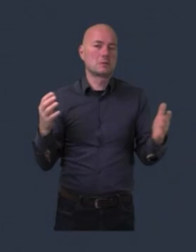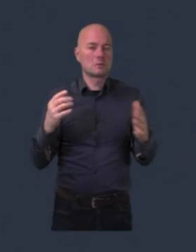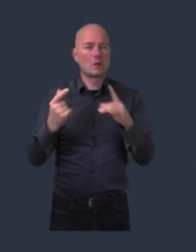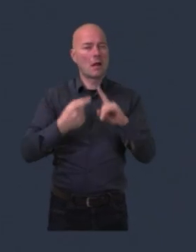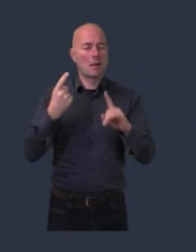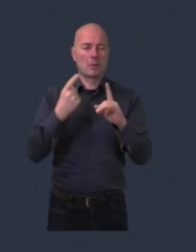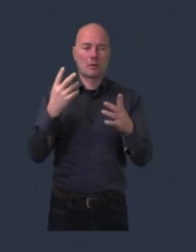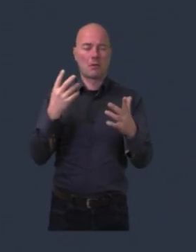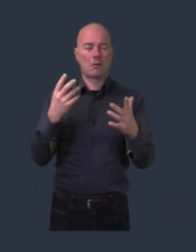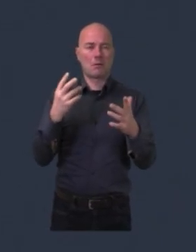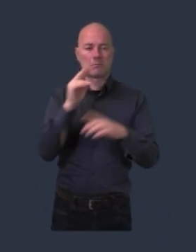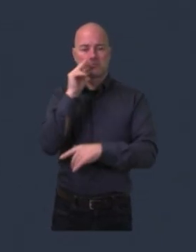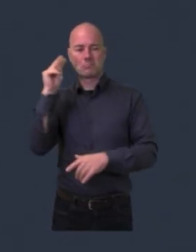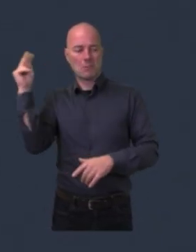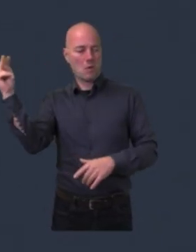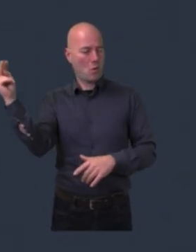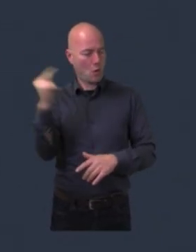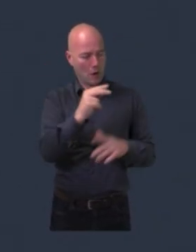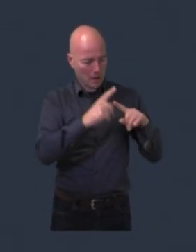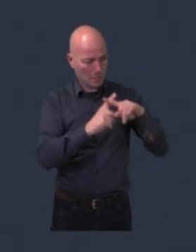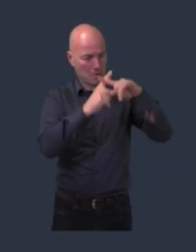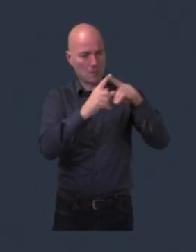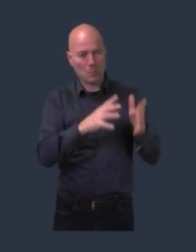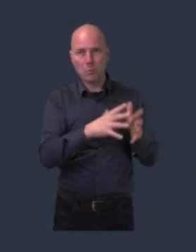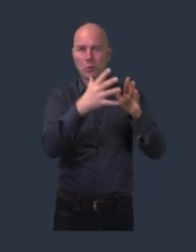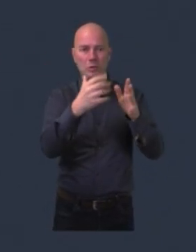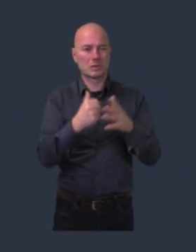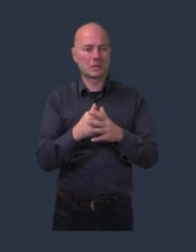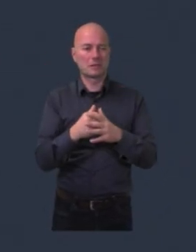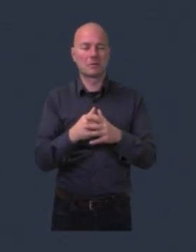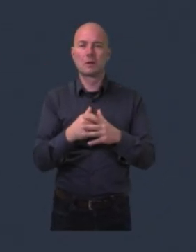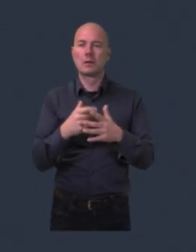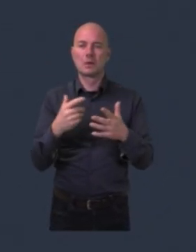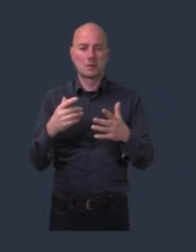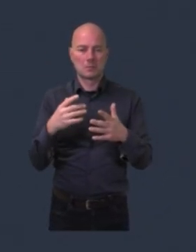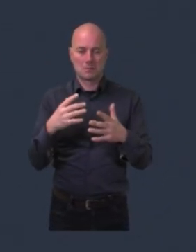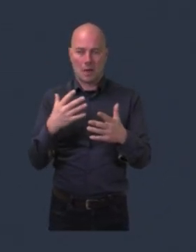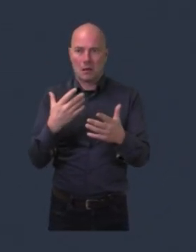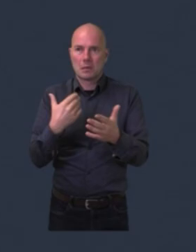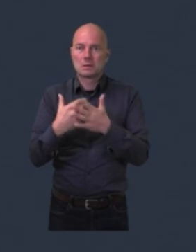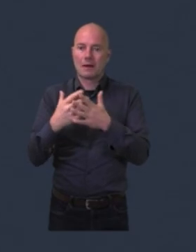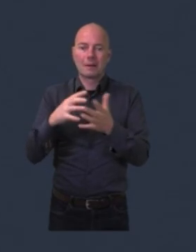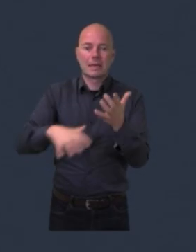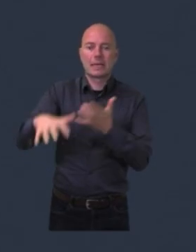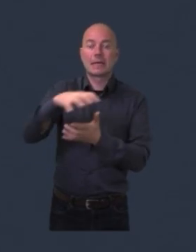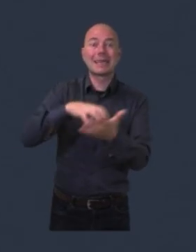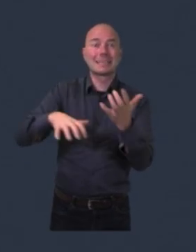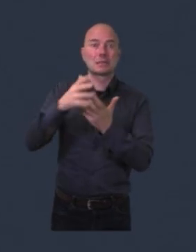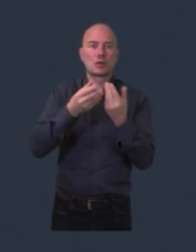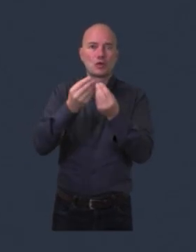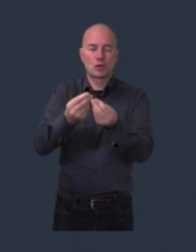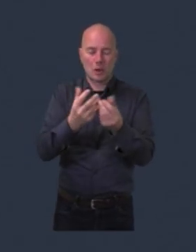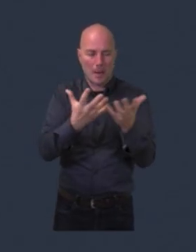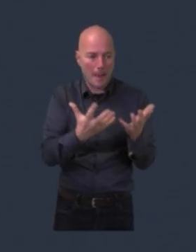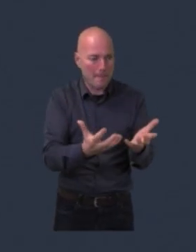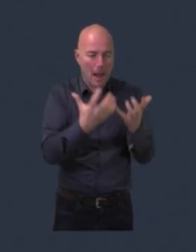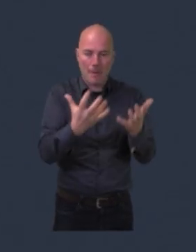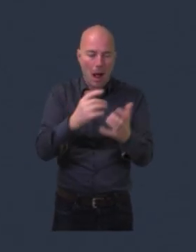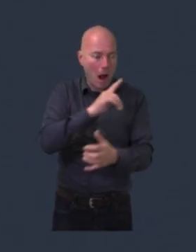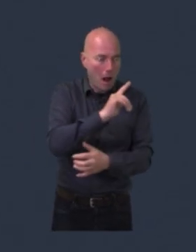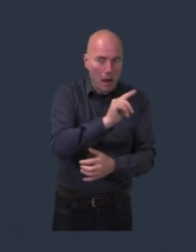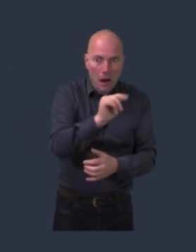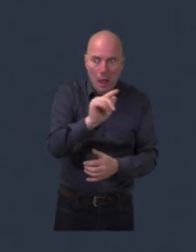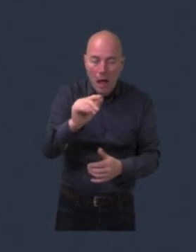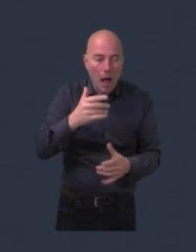jeunesse. Faisons en sorte de ne plus perdre de vue tous ceux que la crise a enfin rendus visibles. C'est ce que nous pourrions appeler l'opportunité de cette